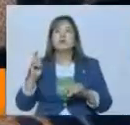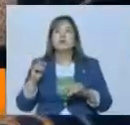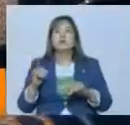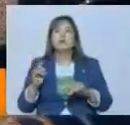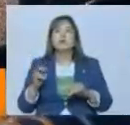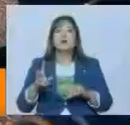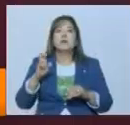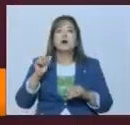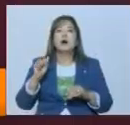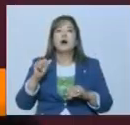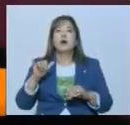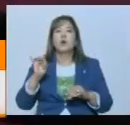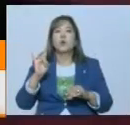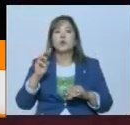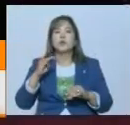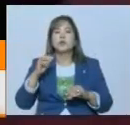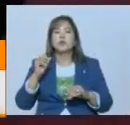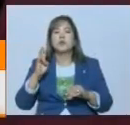Бауыржан Сатыбалдин.